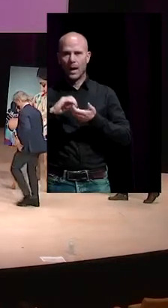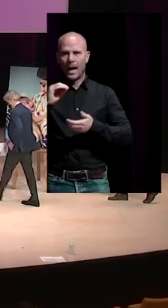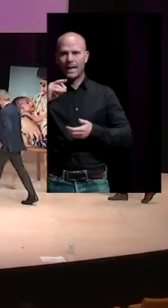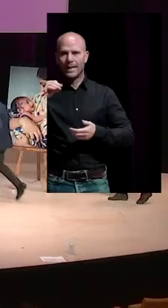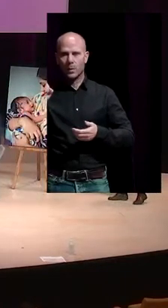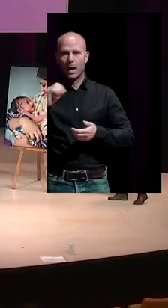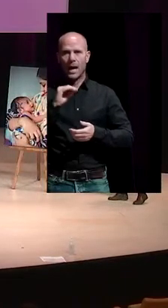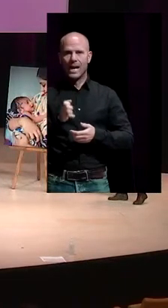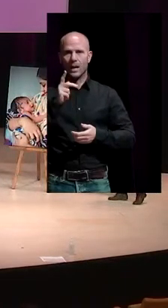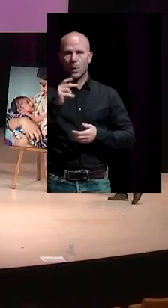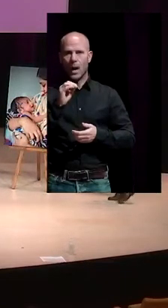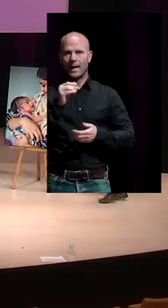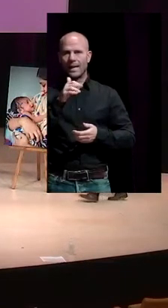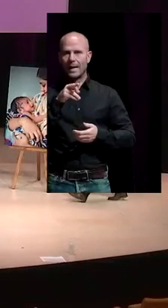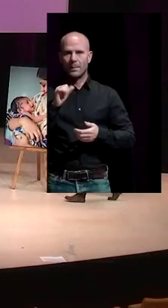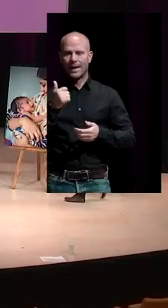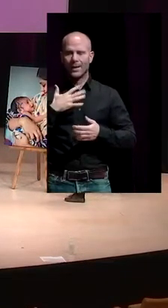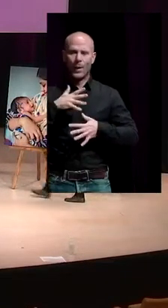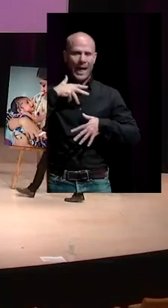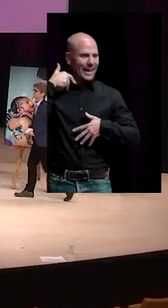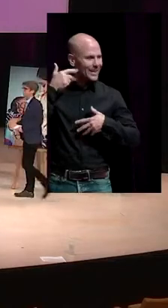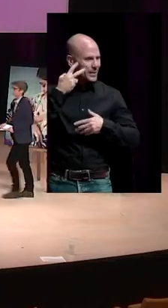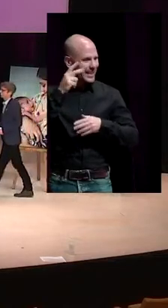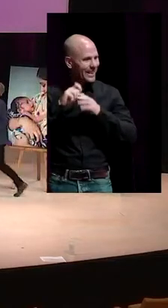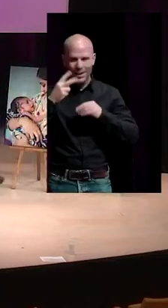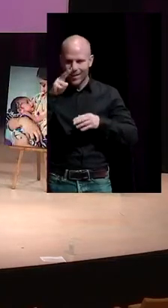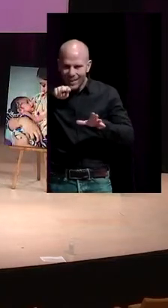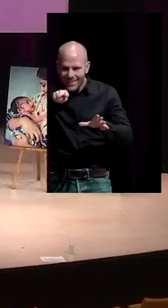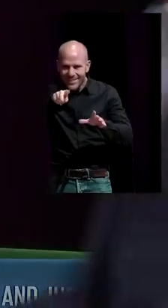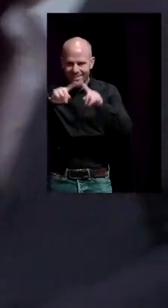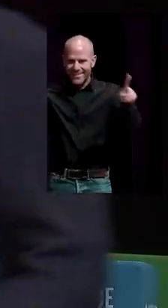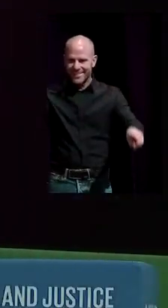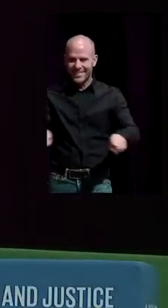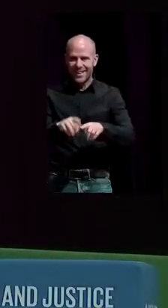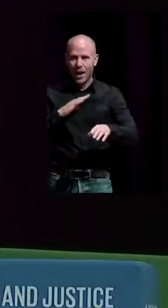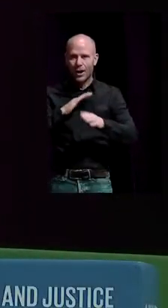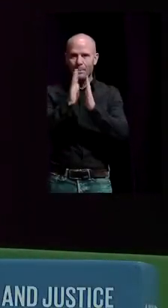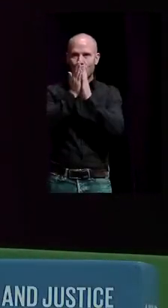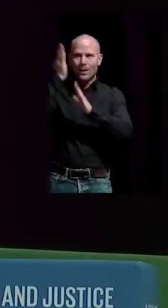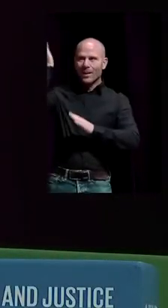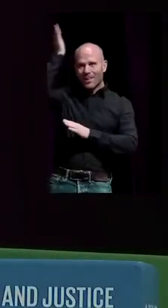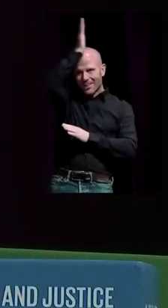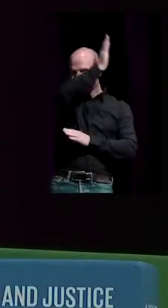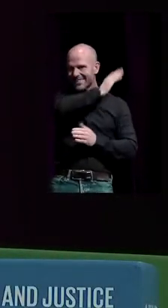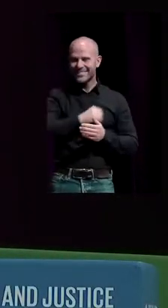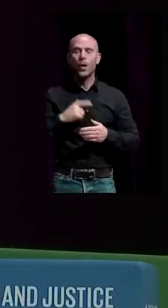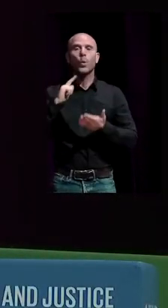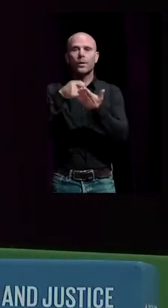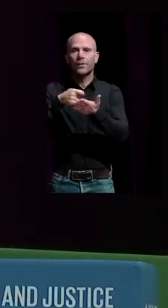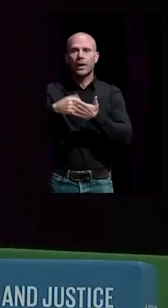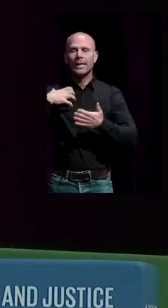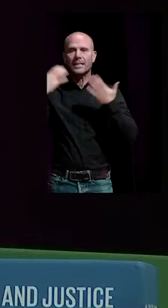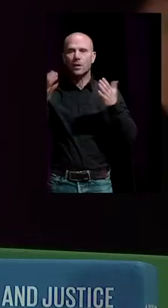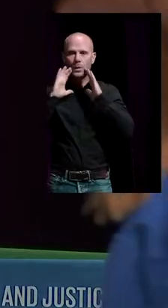Akko Ankarberg, härligt att se dig. Nu tittar jag rakt på dig här framför din fina bokhylla. Ordförande i